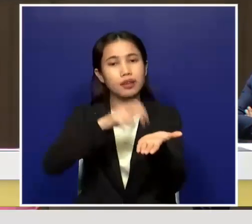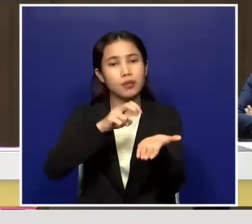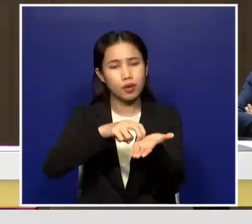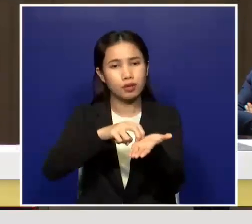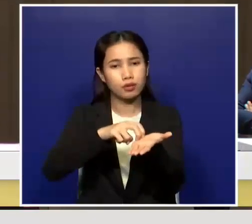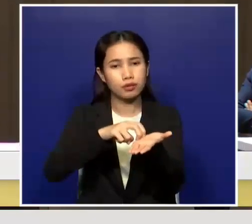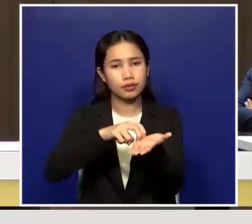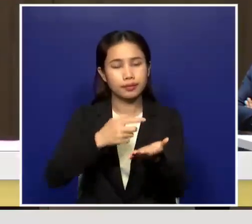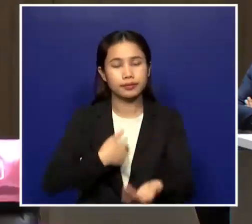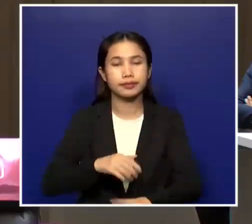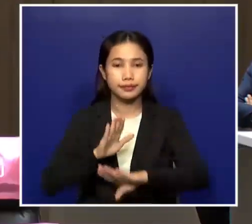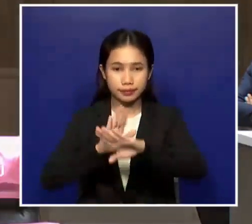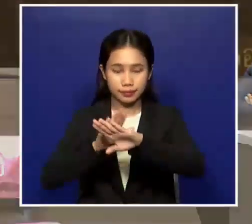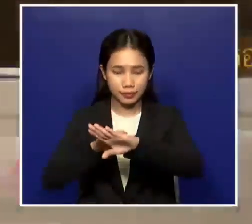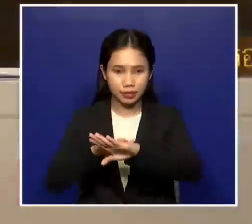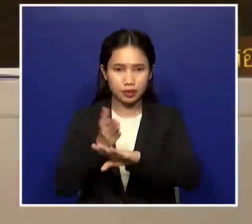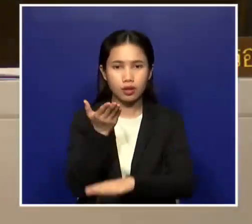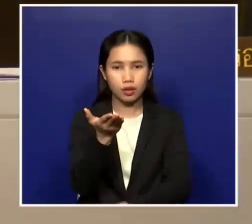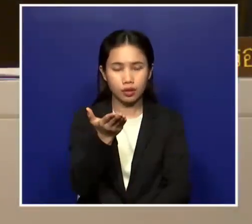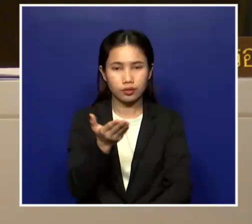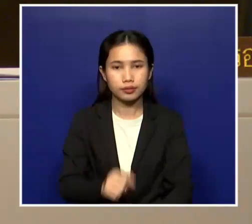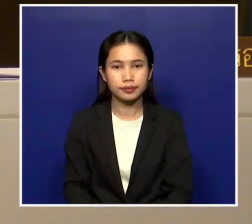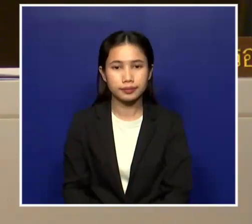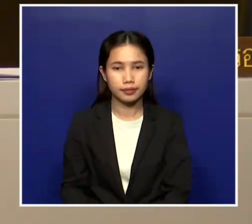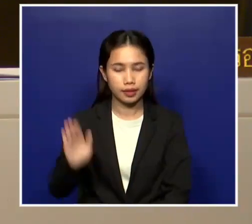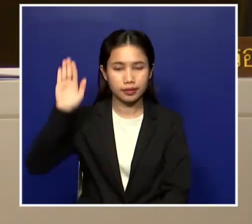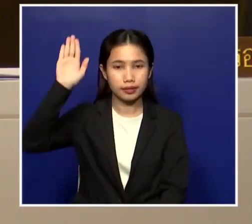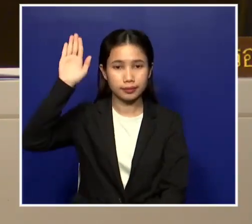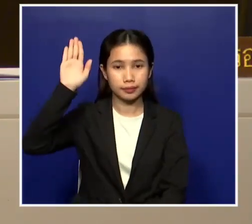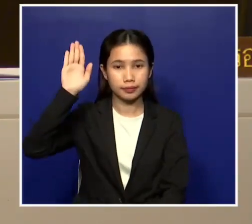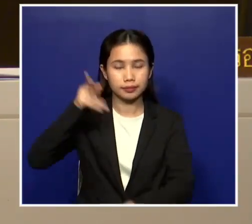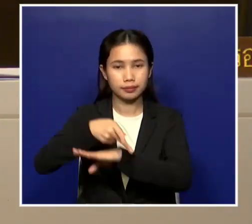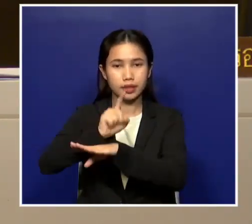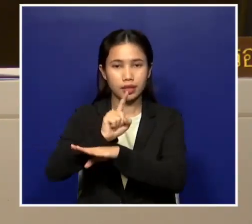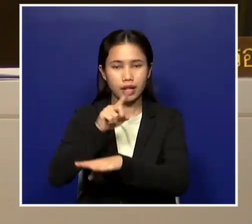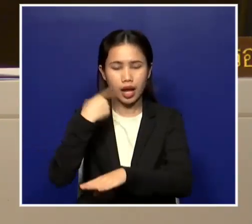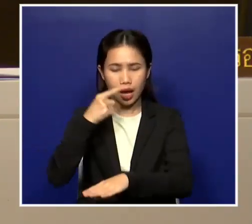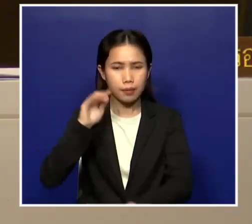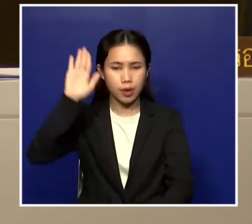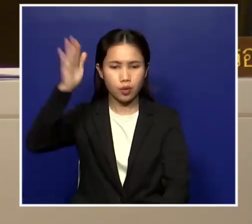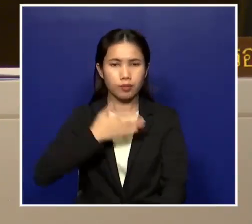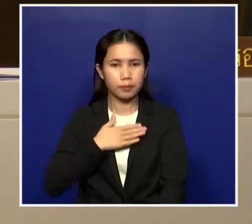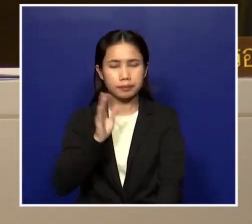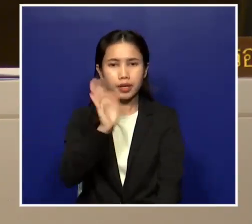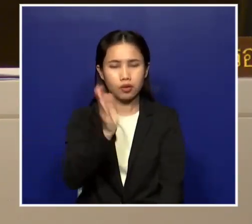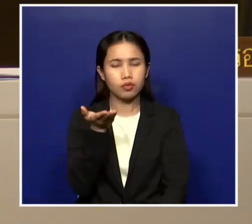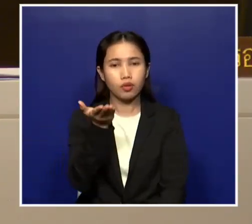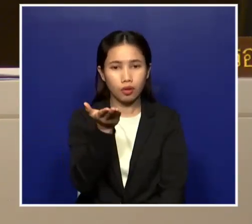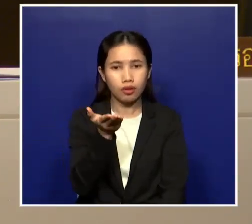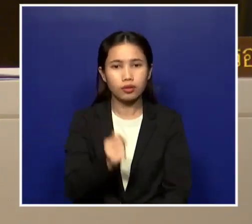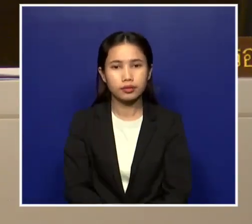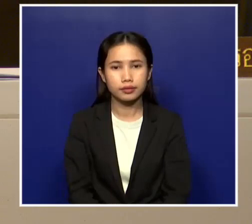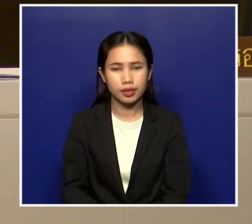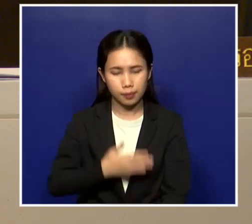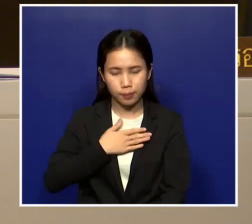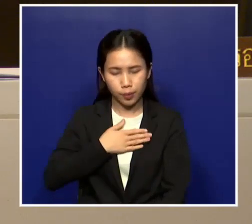วัสดีครับอันนี้ต้องขอเลยนะครับ ท่านประธานครับ ต้องขอเลยครับอย่าให้ใครไปท้วงผมขออนุญาตด้วยตัวเ